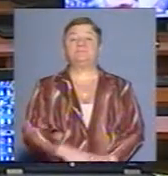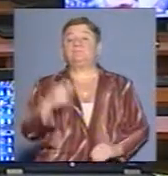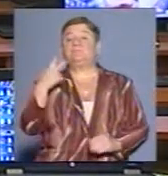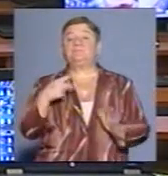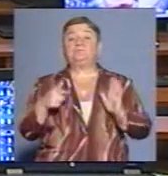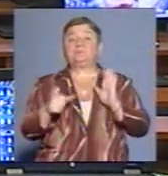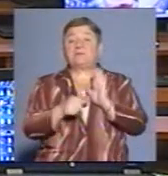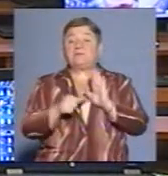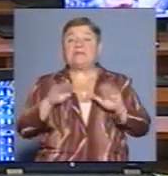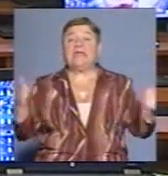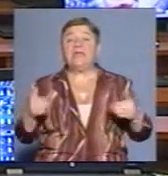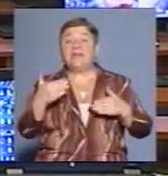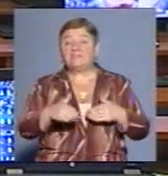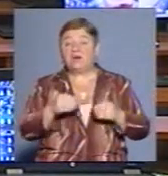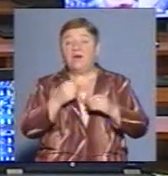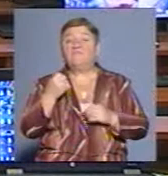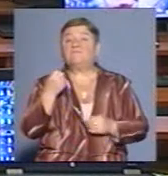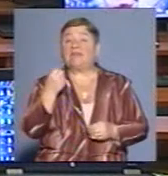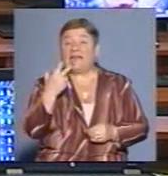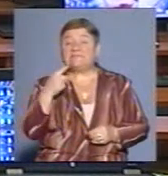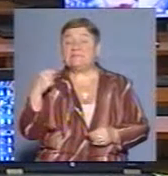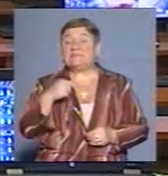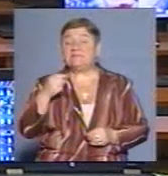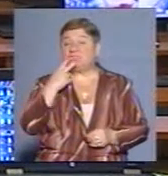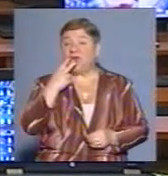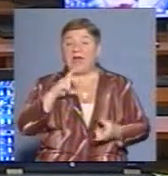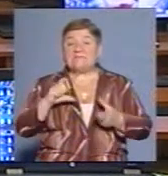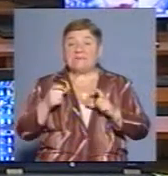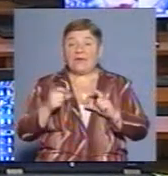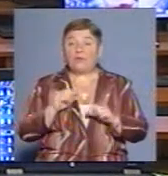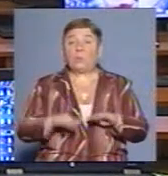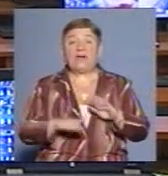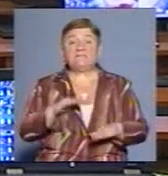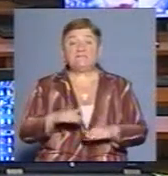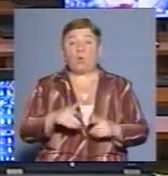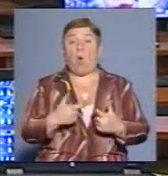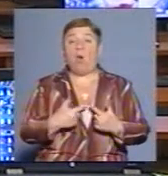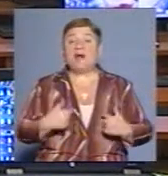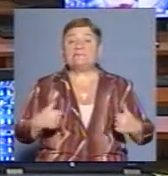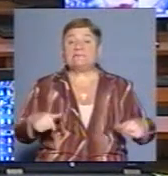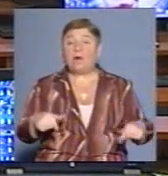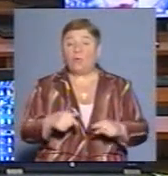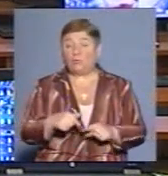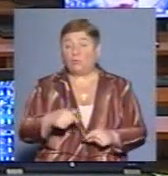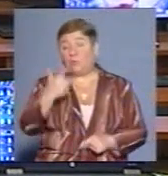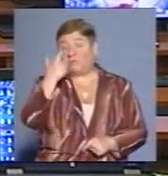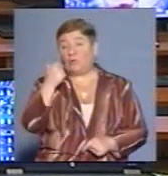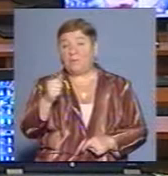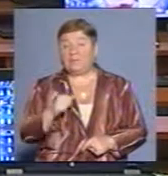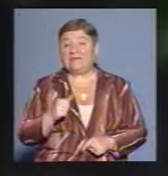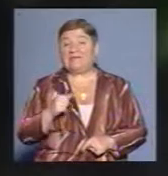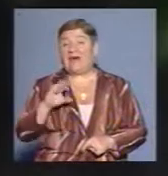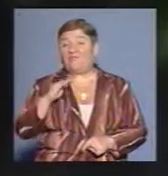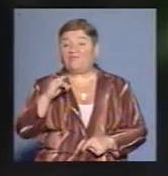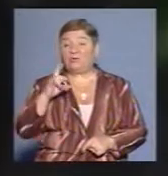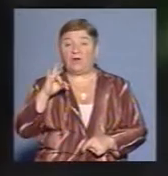26 ящиків, в яких знаходились 13 тисяч пачок сигарет, виявили прикордонники Мукачівського загону. Про це повідомила речниця загону Леся Федорова. На